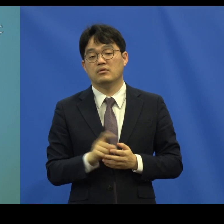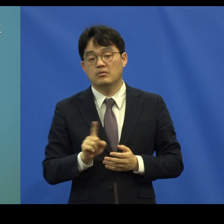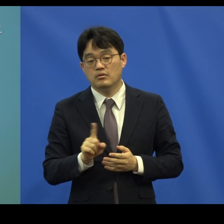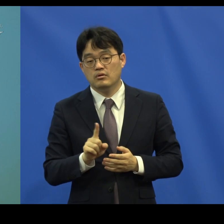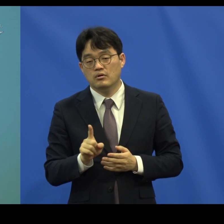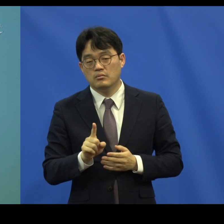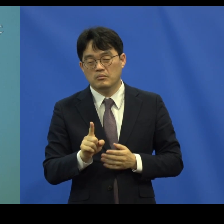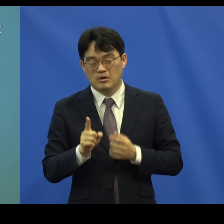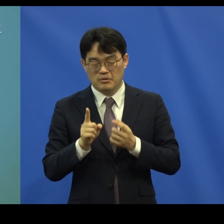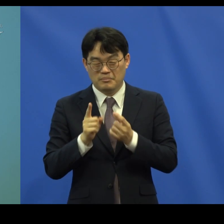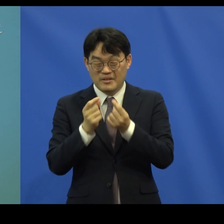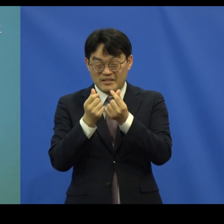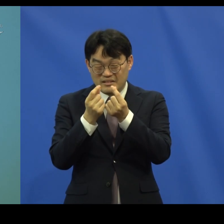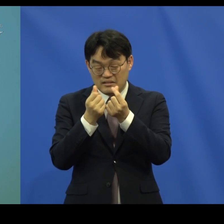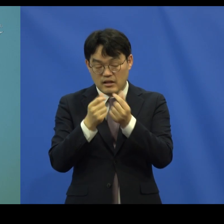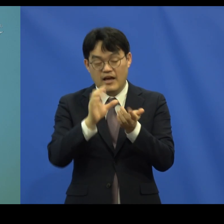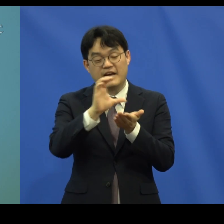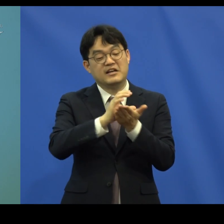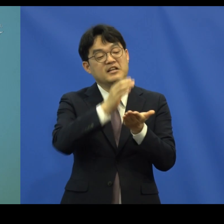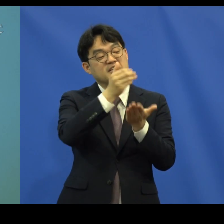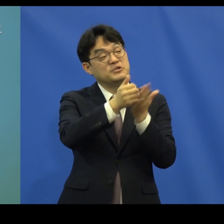그죠? 유사 그리스도인.